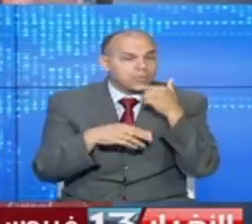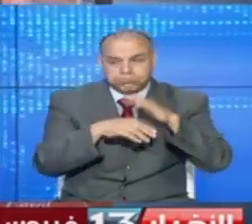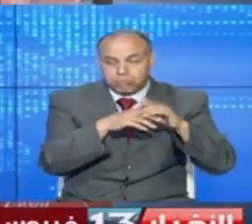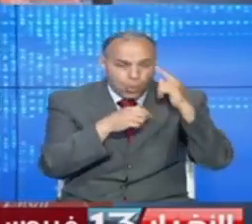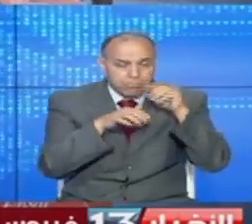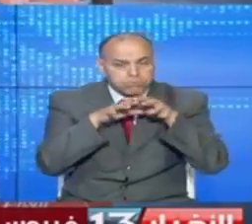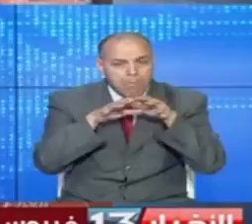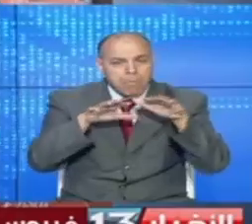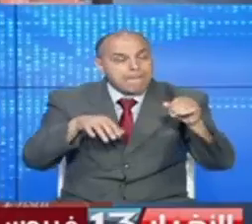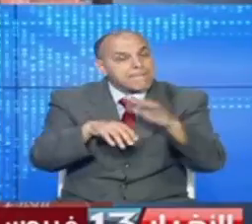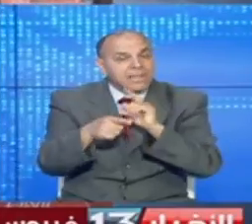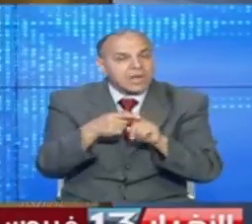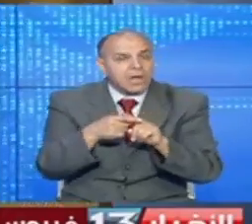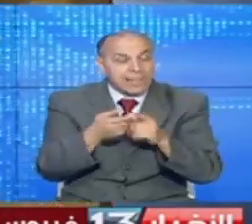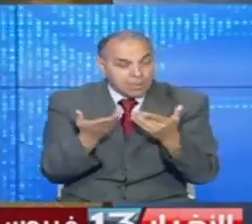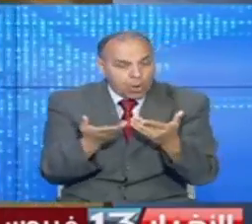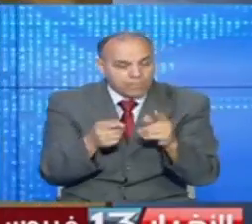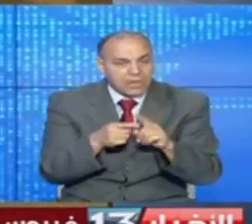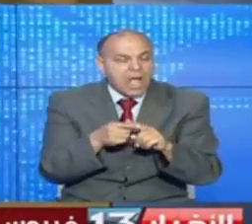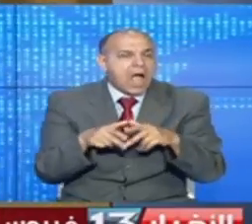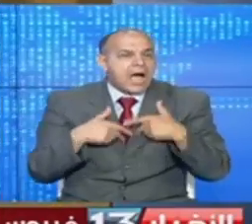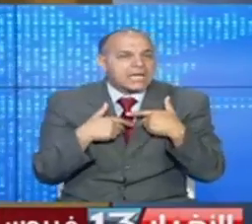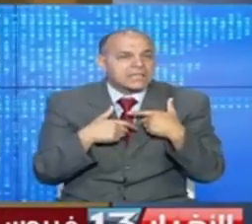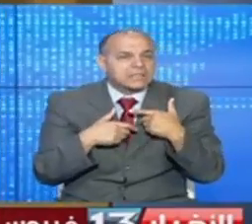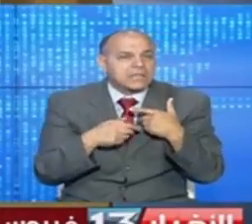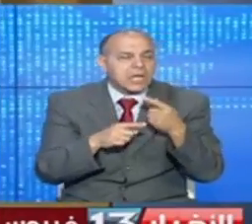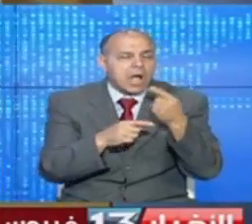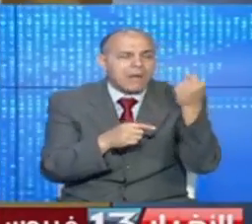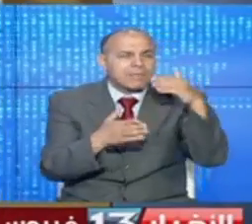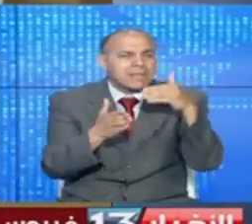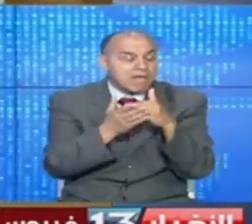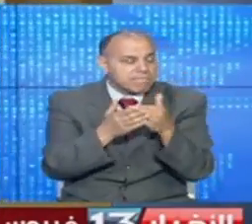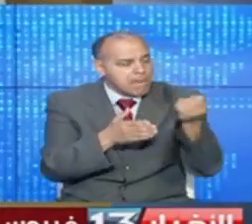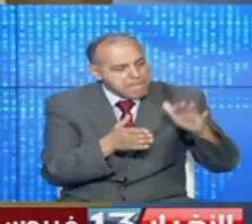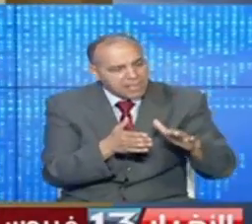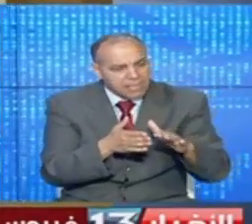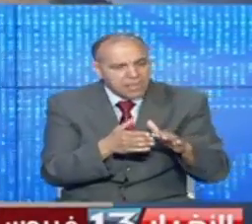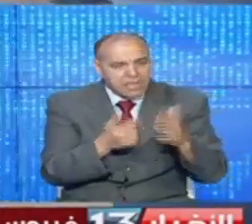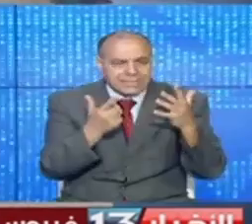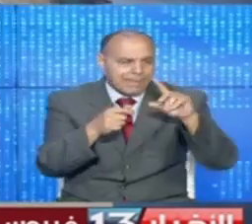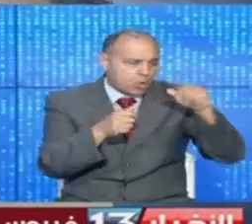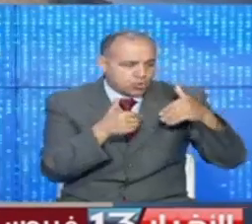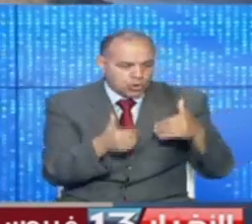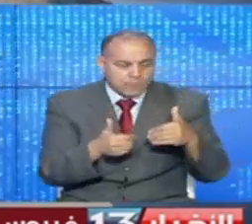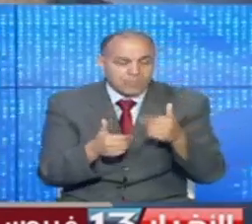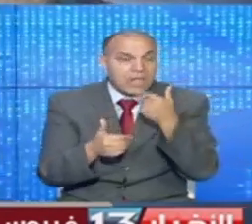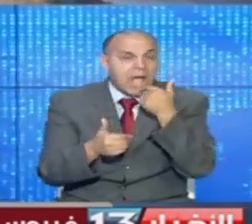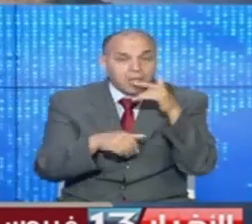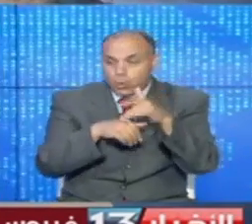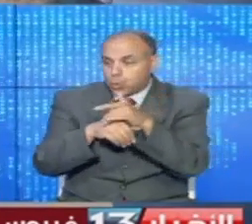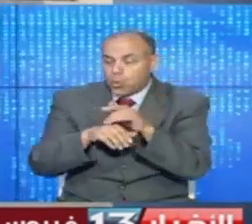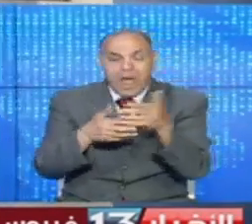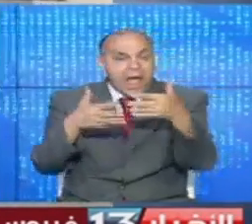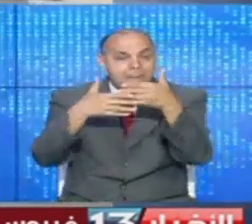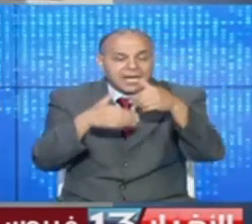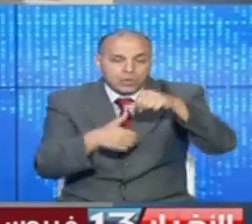في انتشار المرض الذي أودى حتى الآن بحياة زهاء نصف مليون شخص على مدار 7 أشهر. وتبلغ الإصابات في